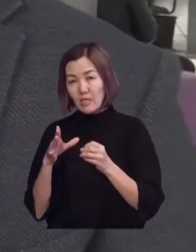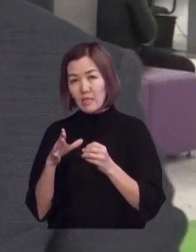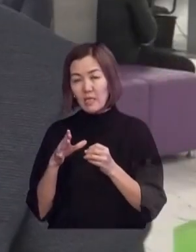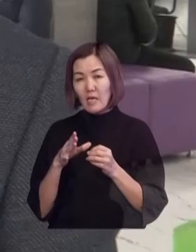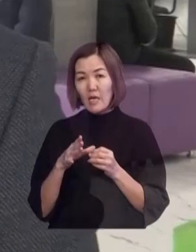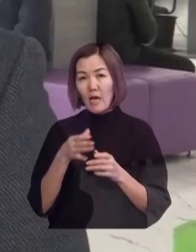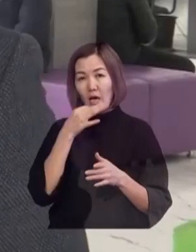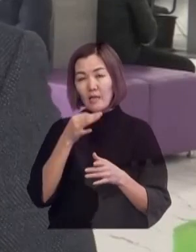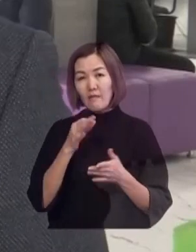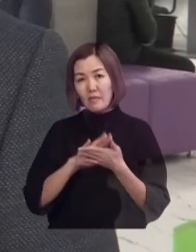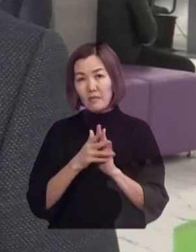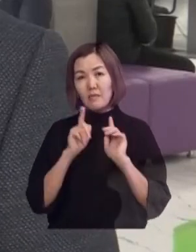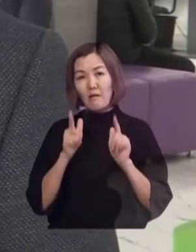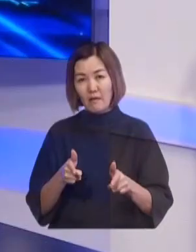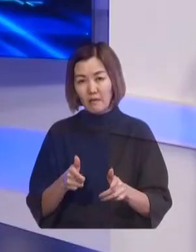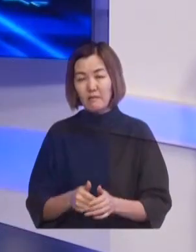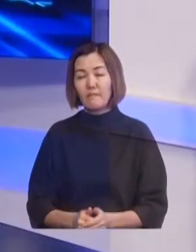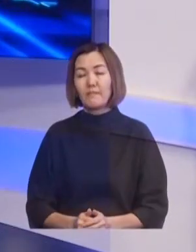следует ответить согласием.